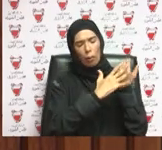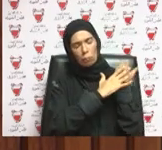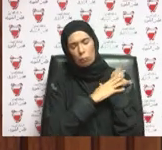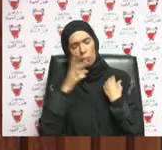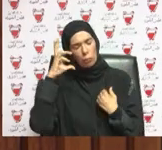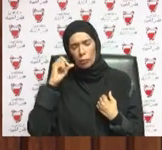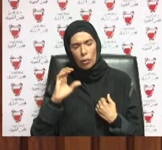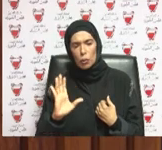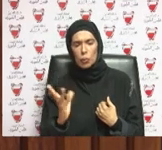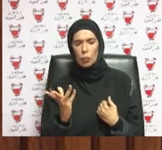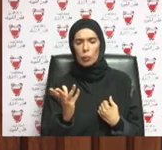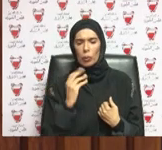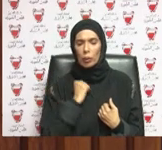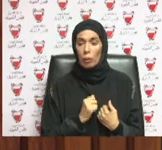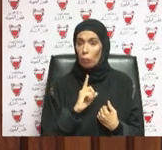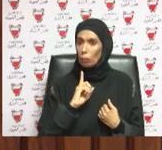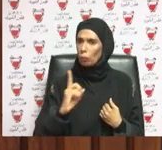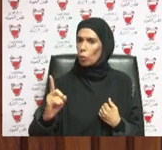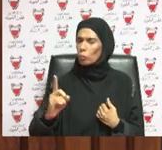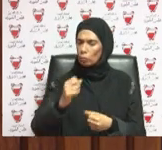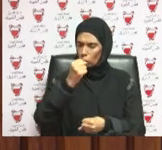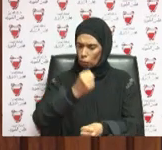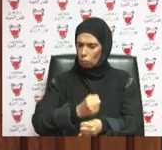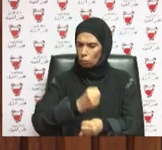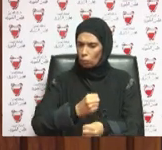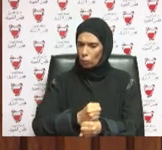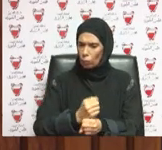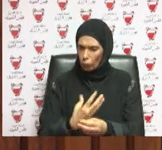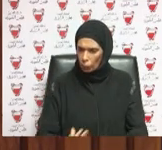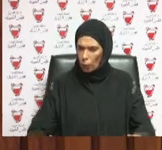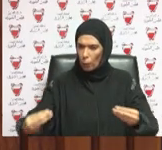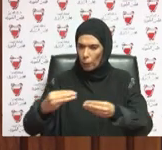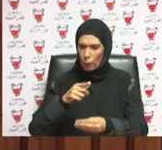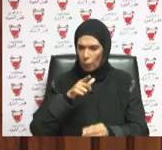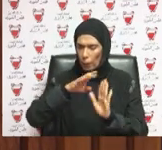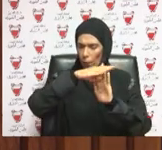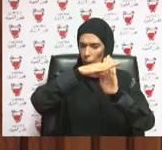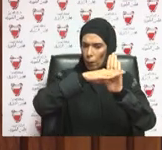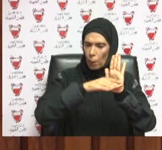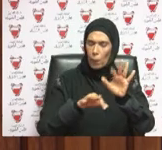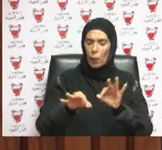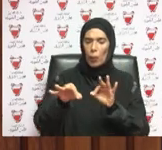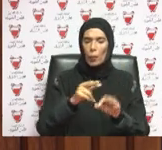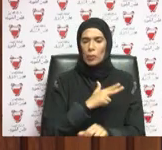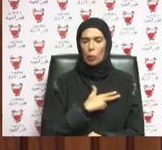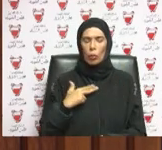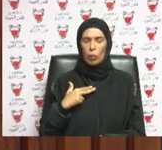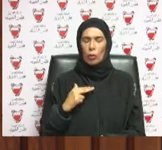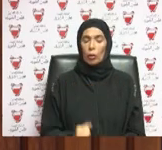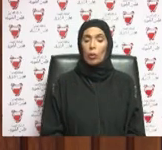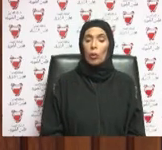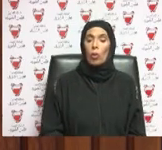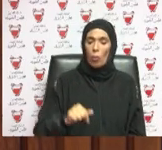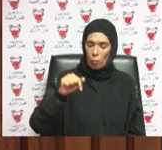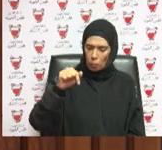احتياجاتهم ويوجه لتنفيذها وتضمينها في الخطط والبرامج الحكومية. إننا في